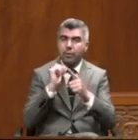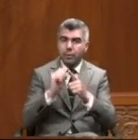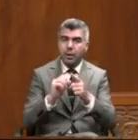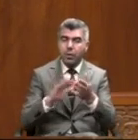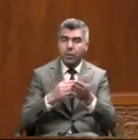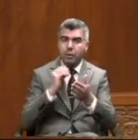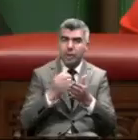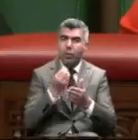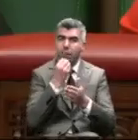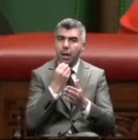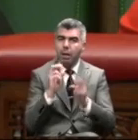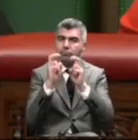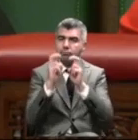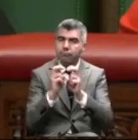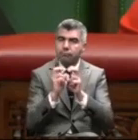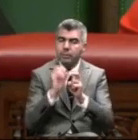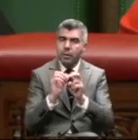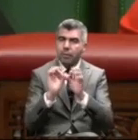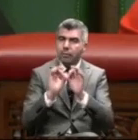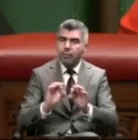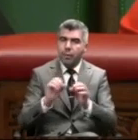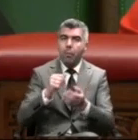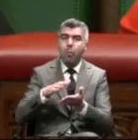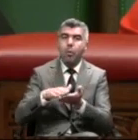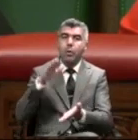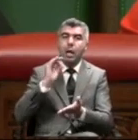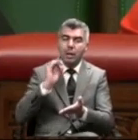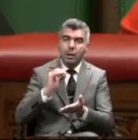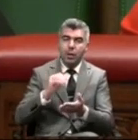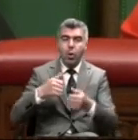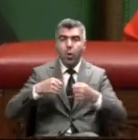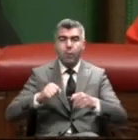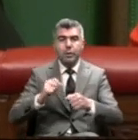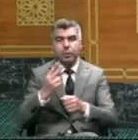المواد الاوليه لاسيما غاز البوتان والقمح